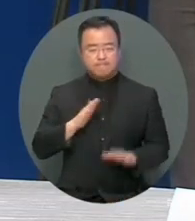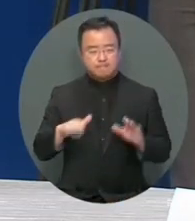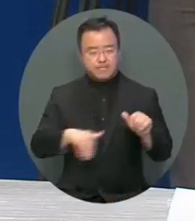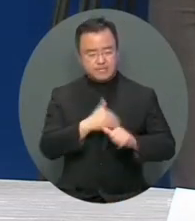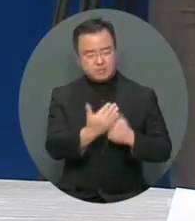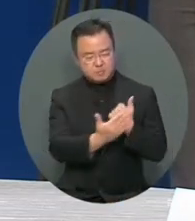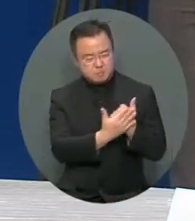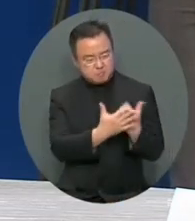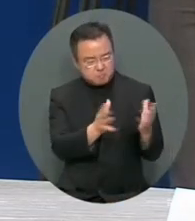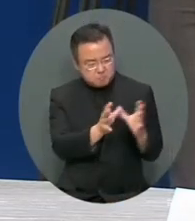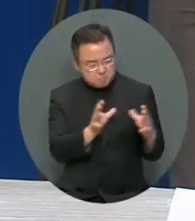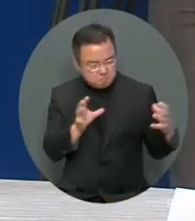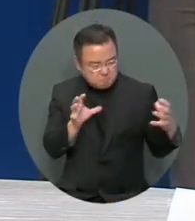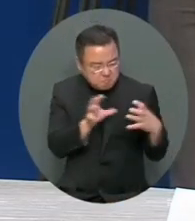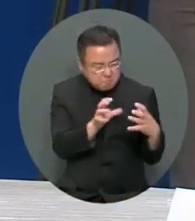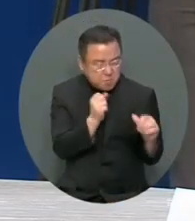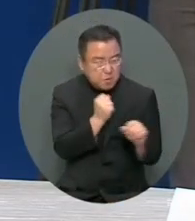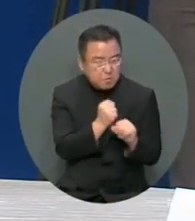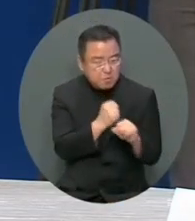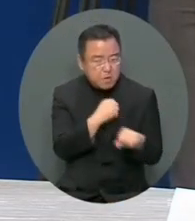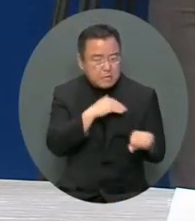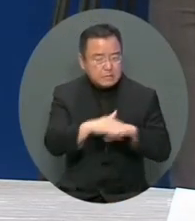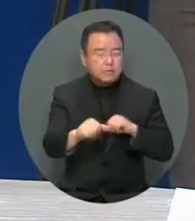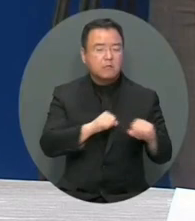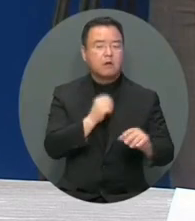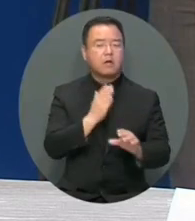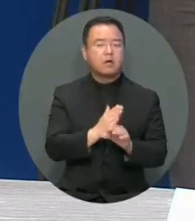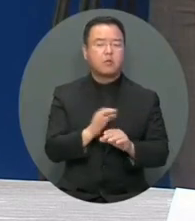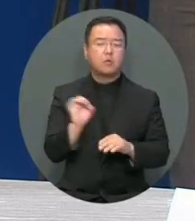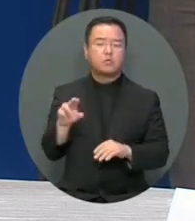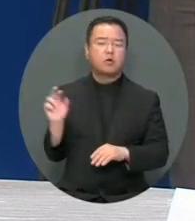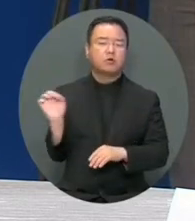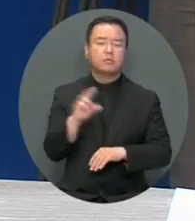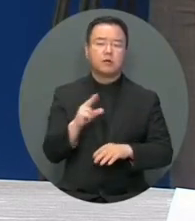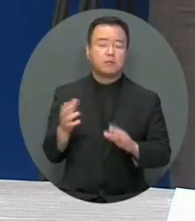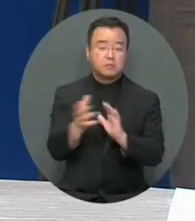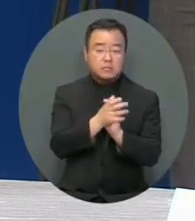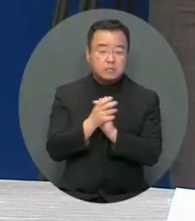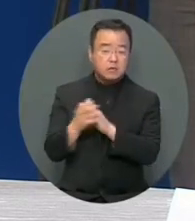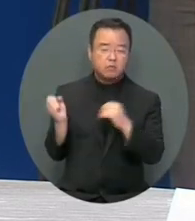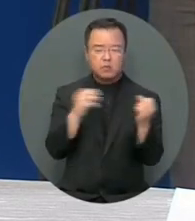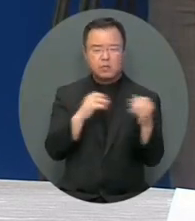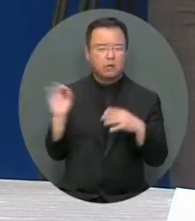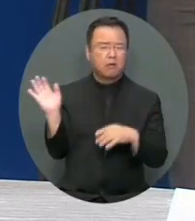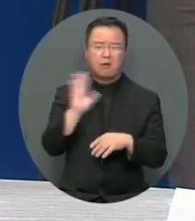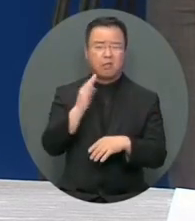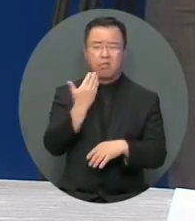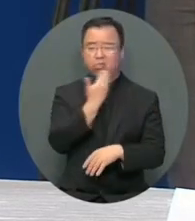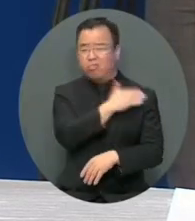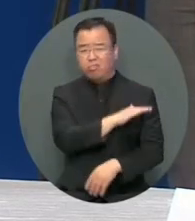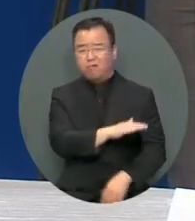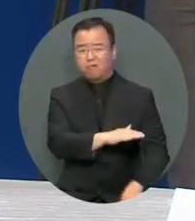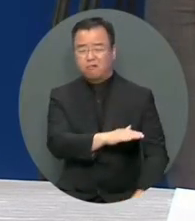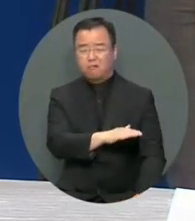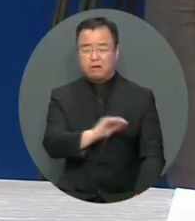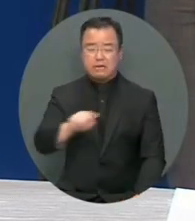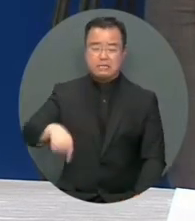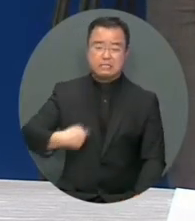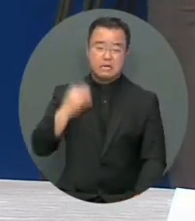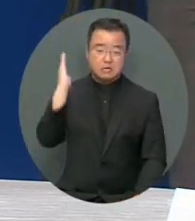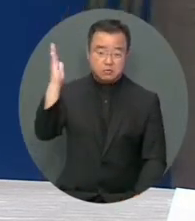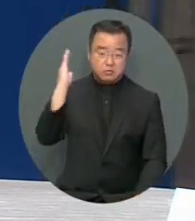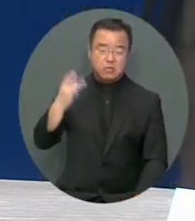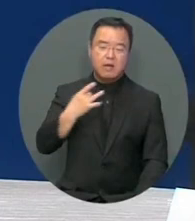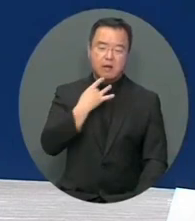지지층만 결집시키는 정치를 하다 보니까 여야가 서로 대화와 타협을 외면하게 되고 극단적인 자기 주장만 반복해서